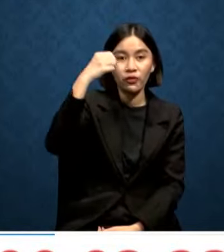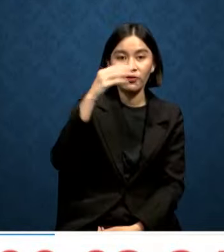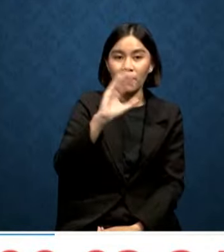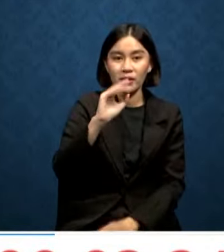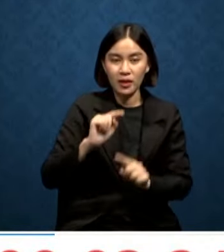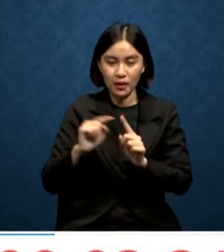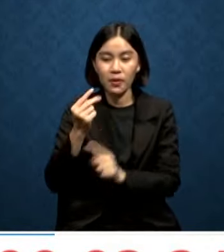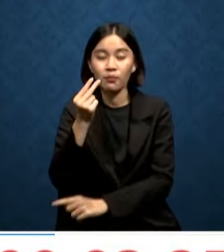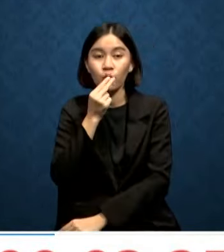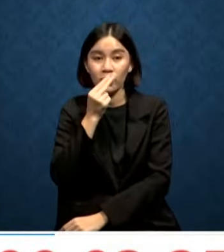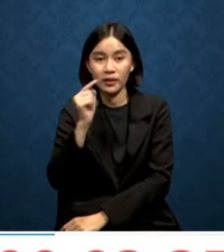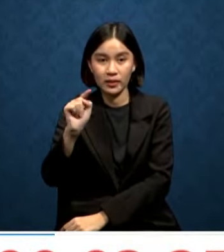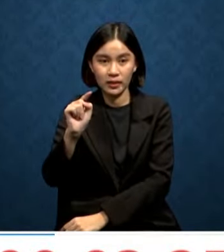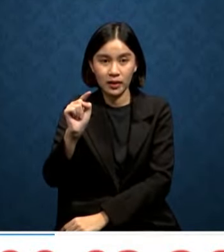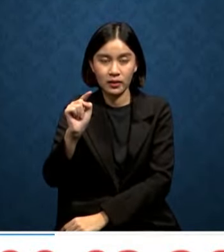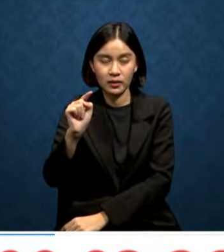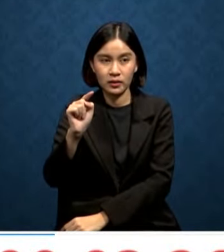บุหรี่ประเภทนึงที่เรียกว่า